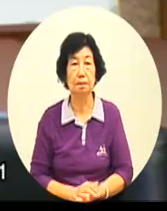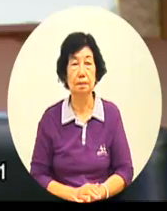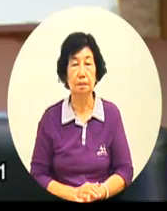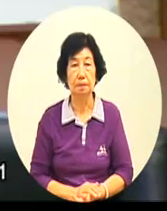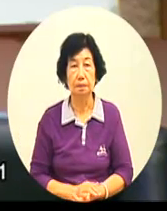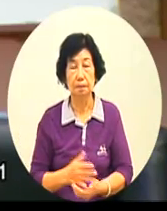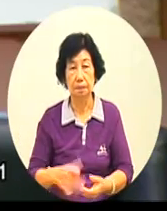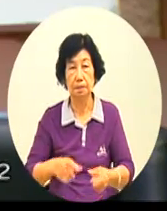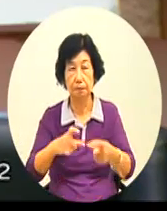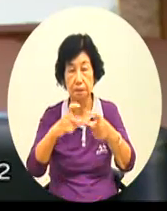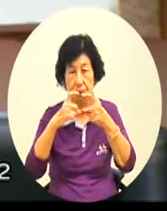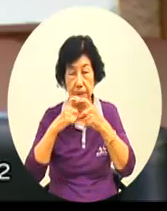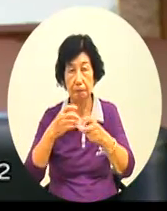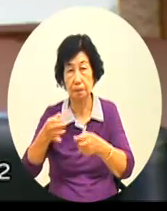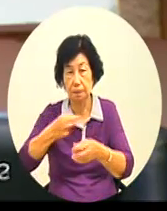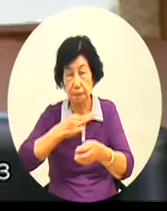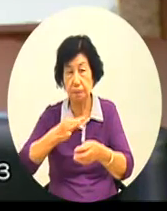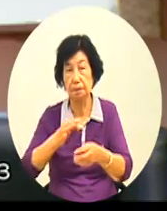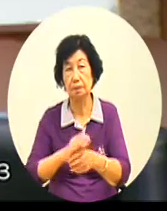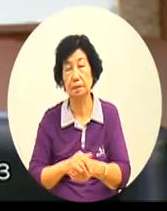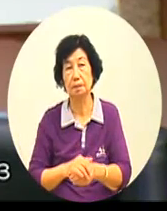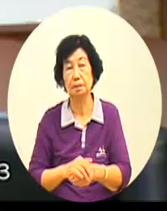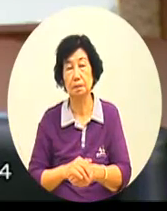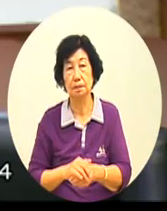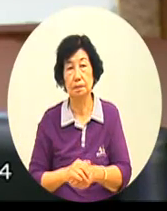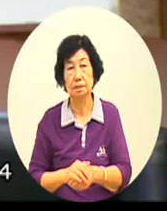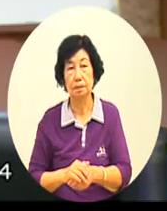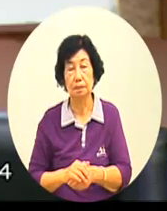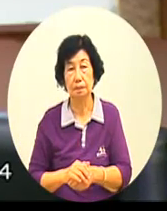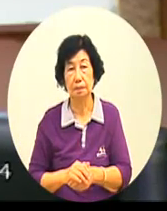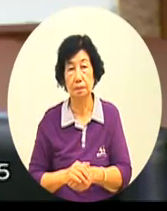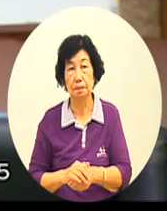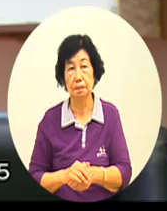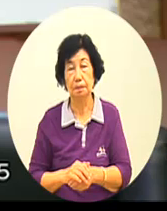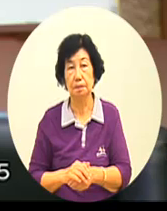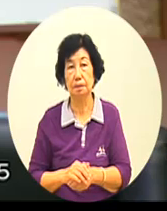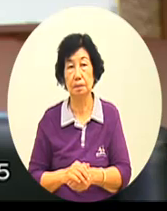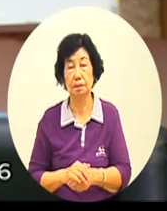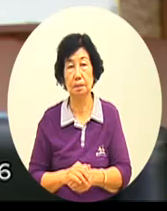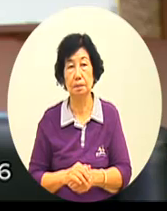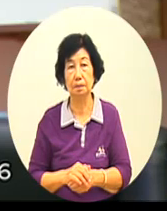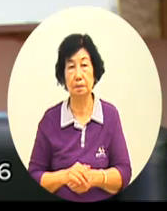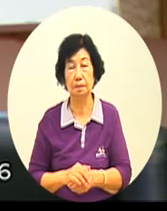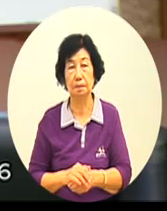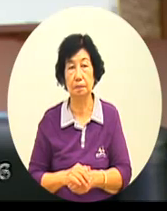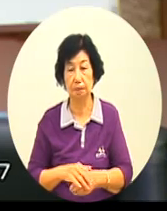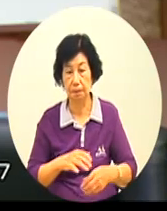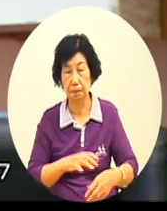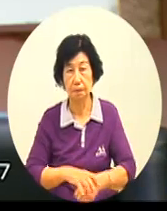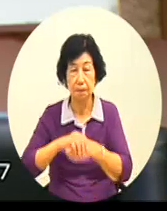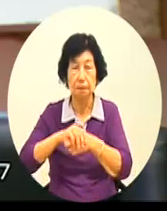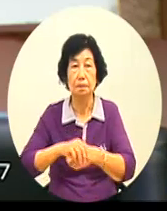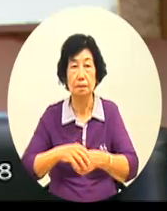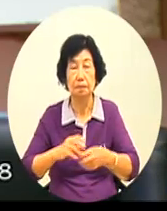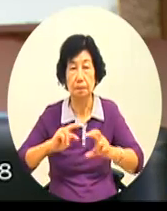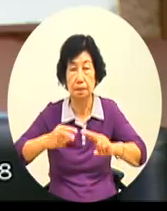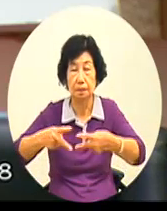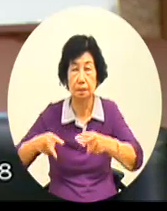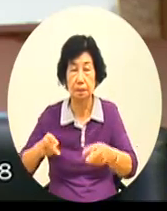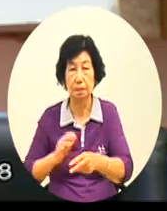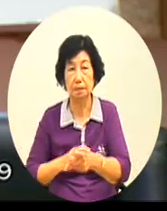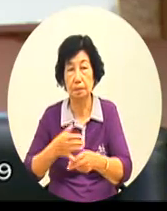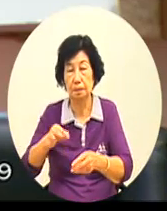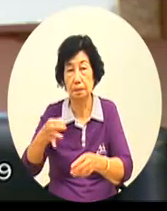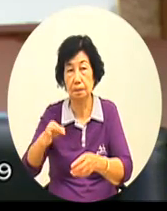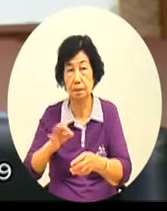回馈金的一些经费也编入到抢修经费，我所知